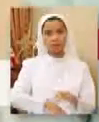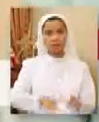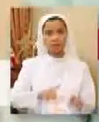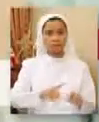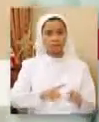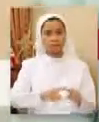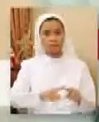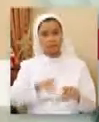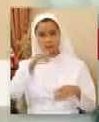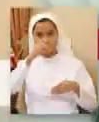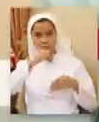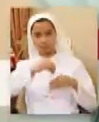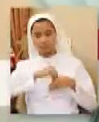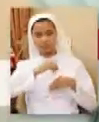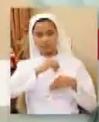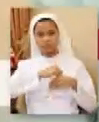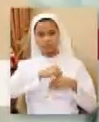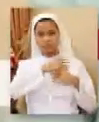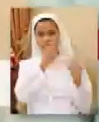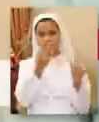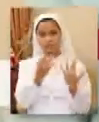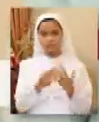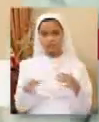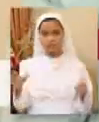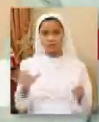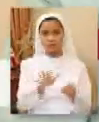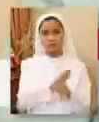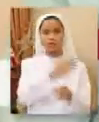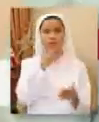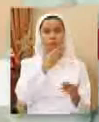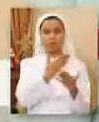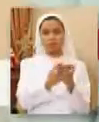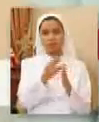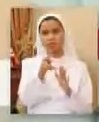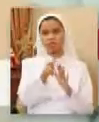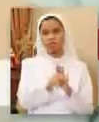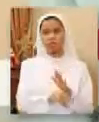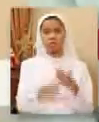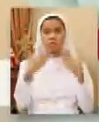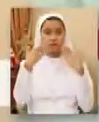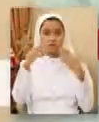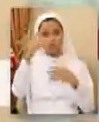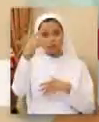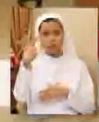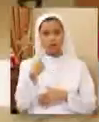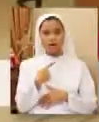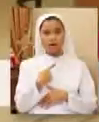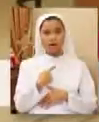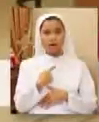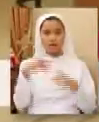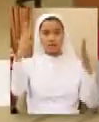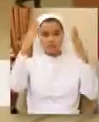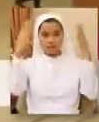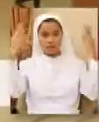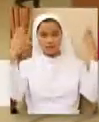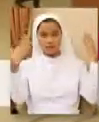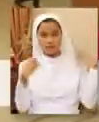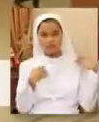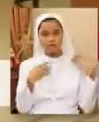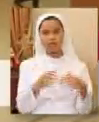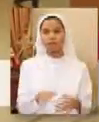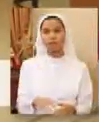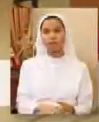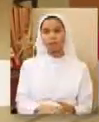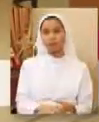kalooban, punong-puno ng kagandahang loob at kagandahan. At salamat, meron tayong mga sisters na gumagabay kay iba ng